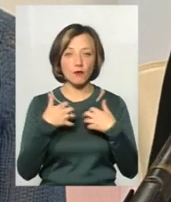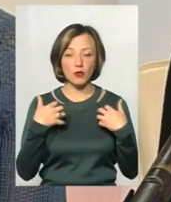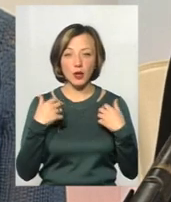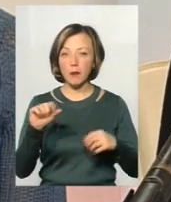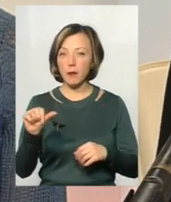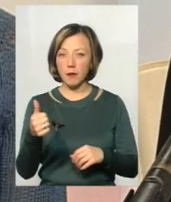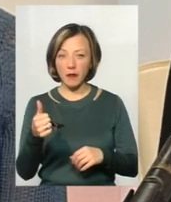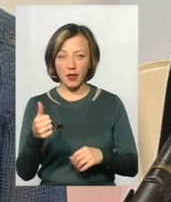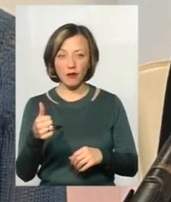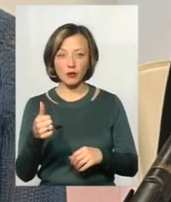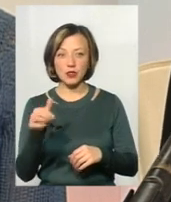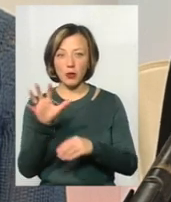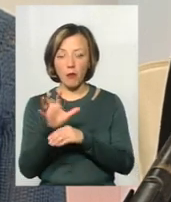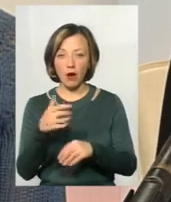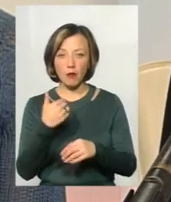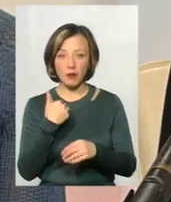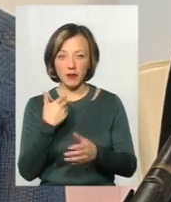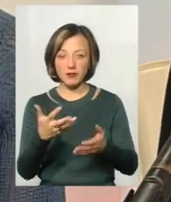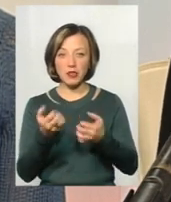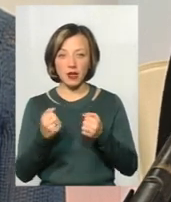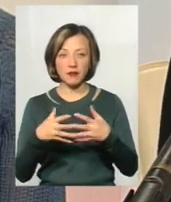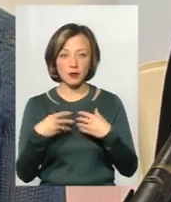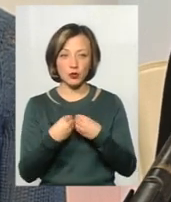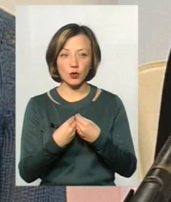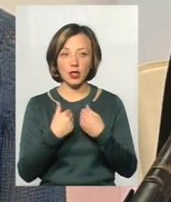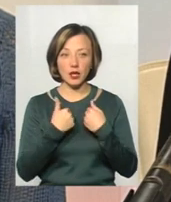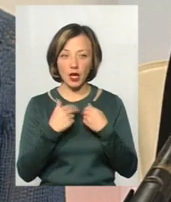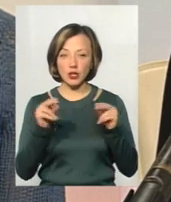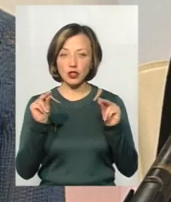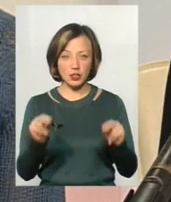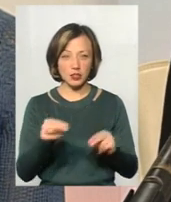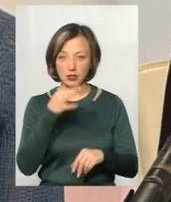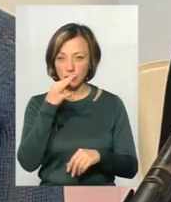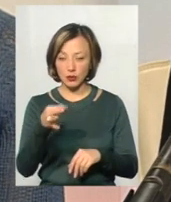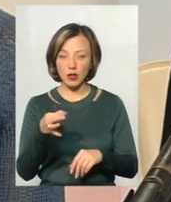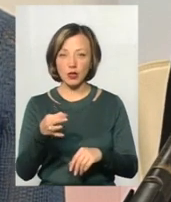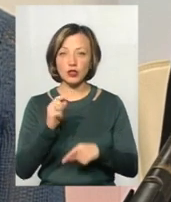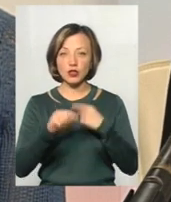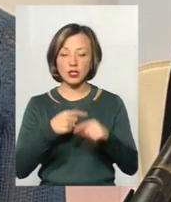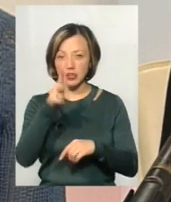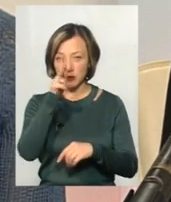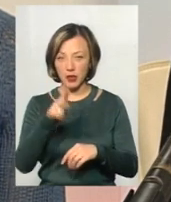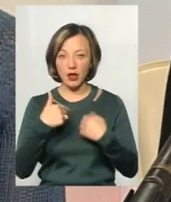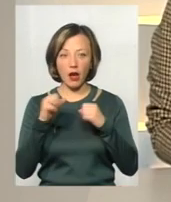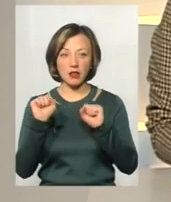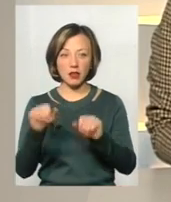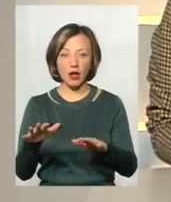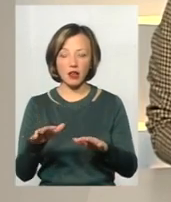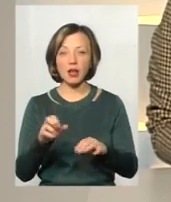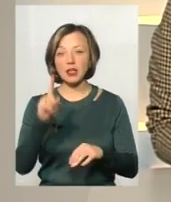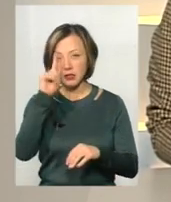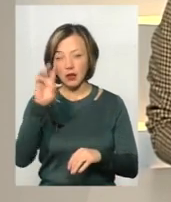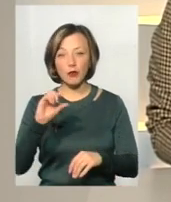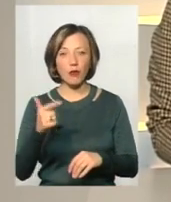что первую собаку, которую мы взяли в семью, я хочу честно признаться, мы через 3 месяца я ее отдала, и